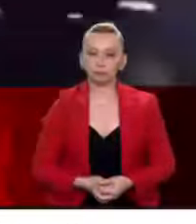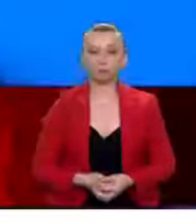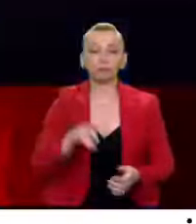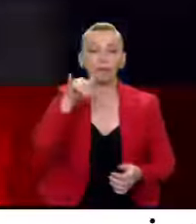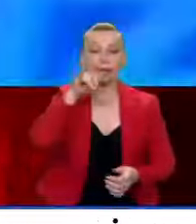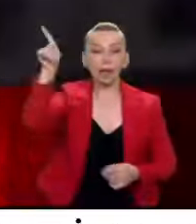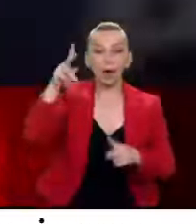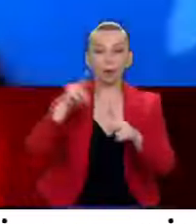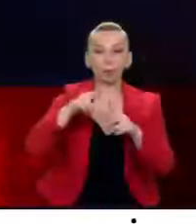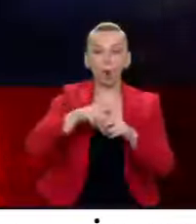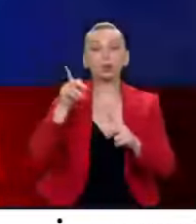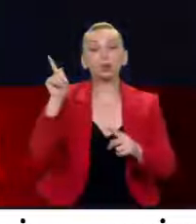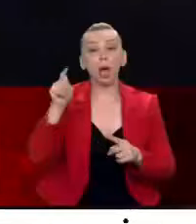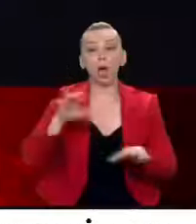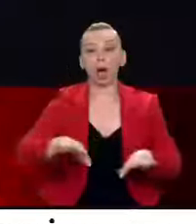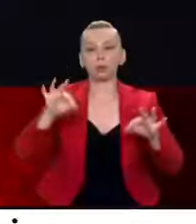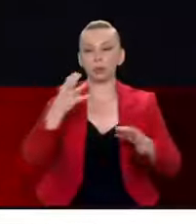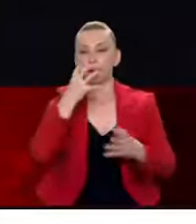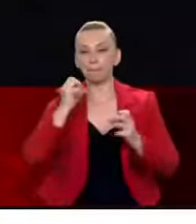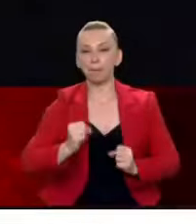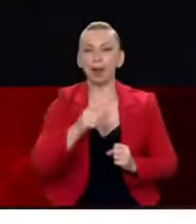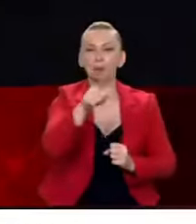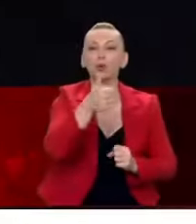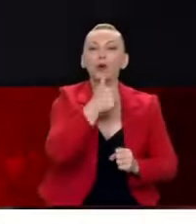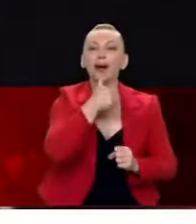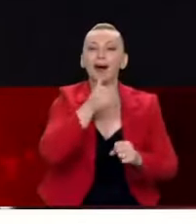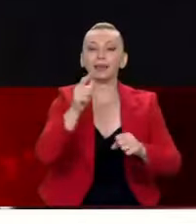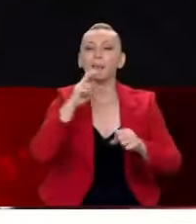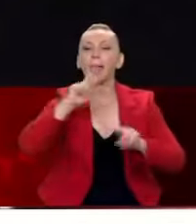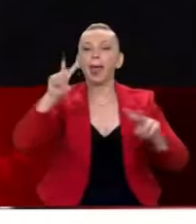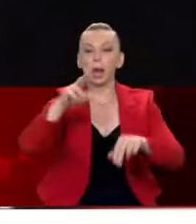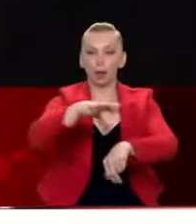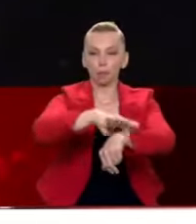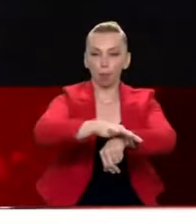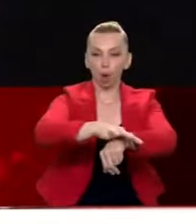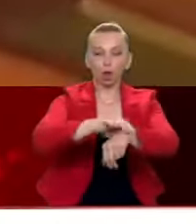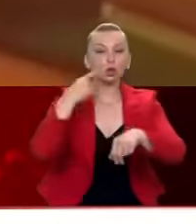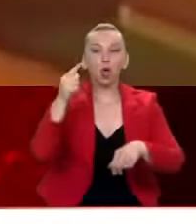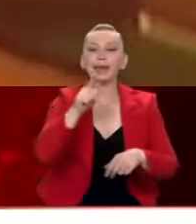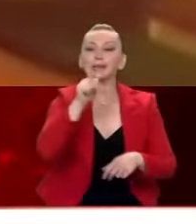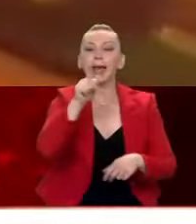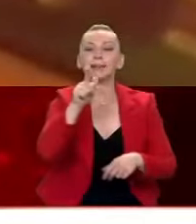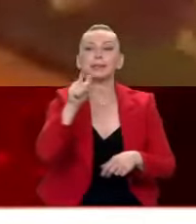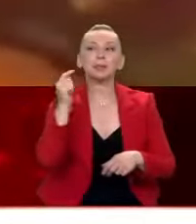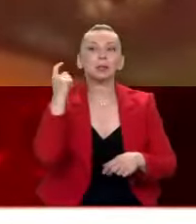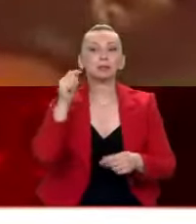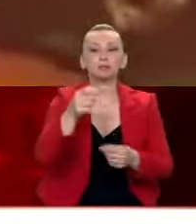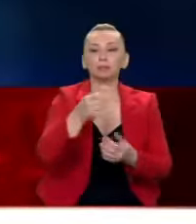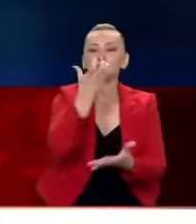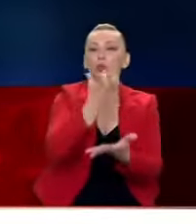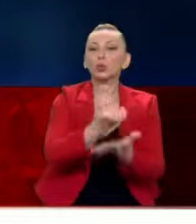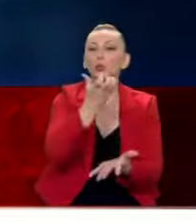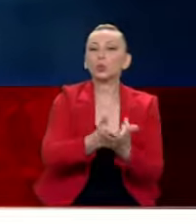Ama İtalyan polisi de tedbirliydi. Barış Boyun'un bileğine takılan elektronik kelepçeye bir böcek yerleştirdi. İşte bu sayede Boyun